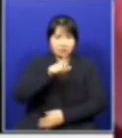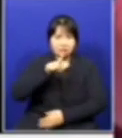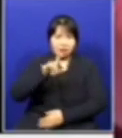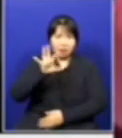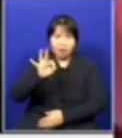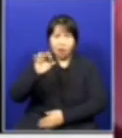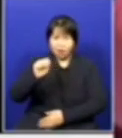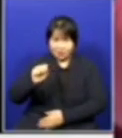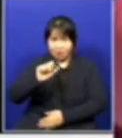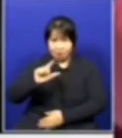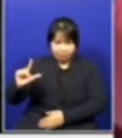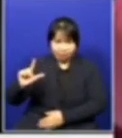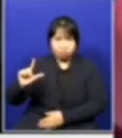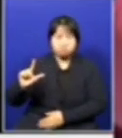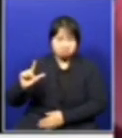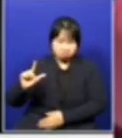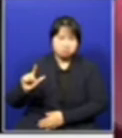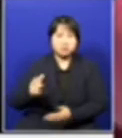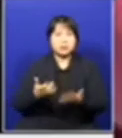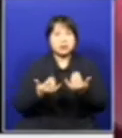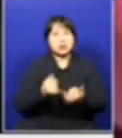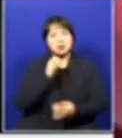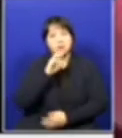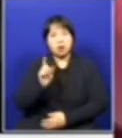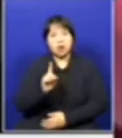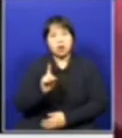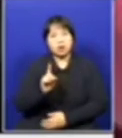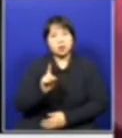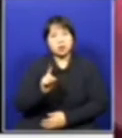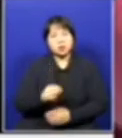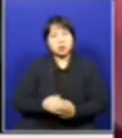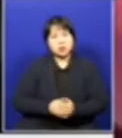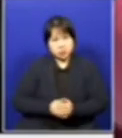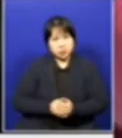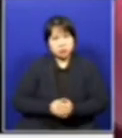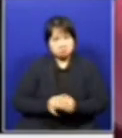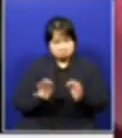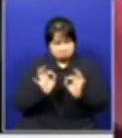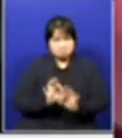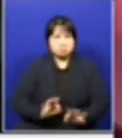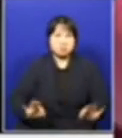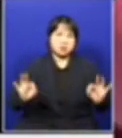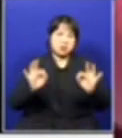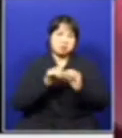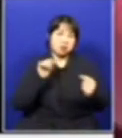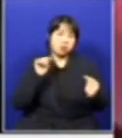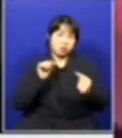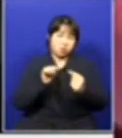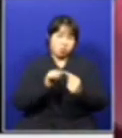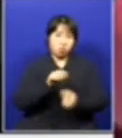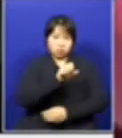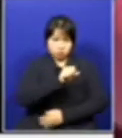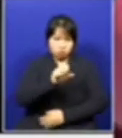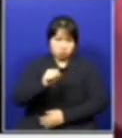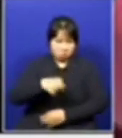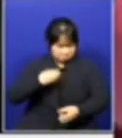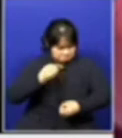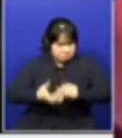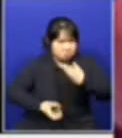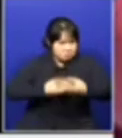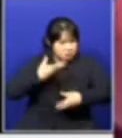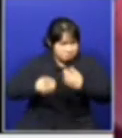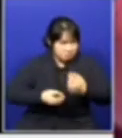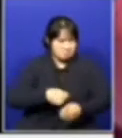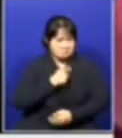1,900,000,000,000เพราะฉะนั้นผมจึงถือว่าเป็นความจำเป็นที่ผู้แทนจะต้องแสดงความคิดเห็นติติ